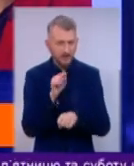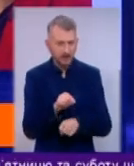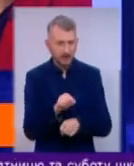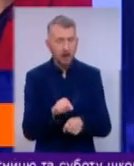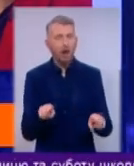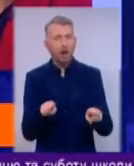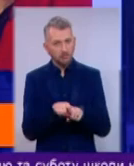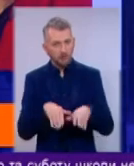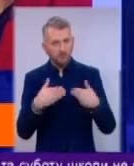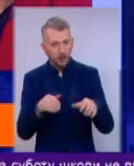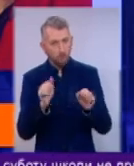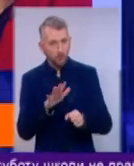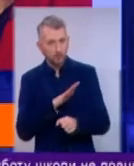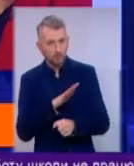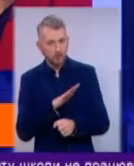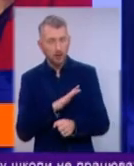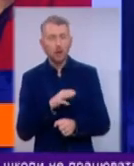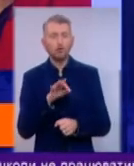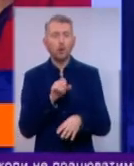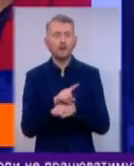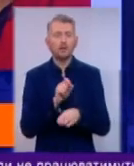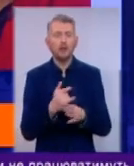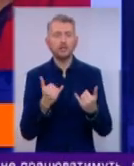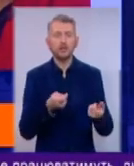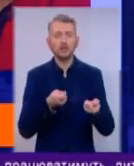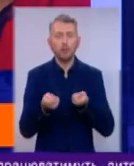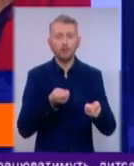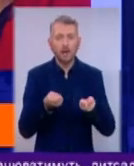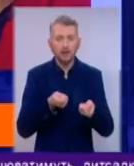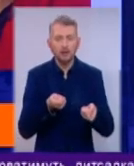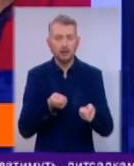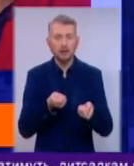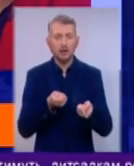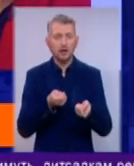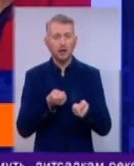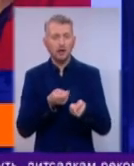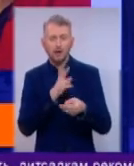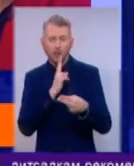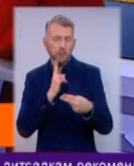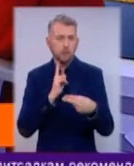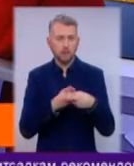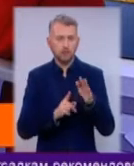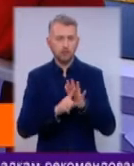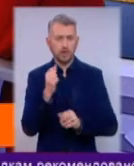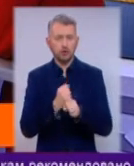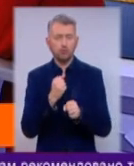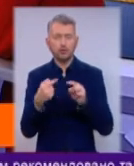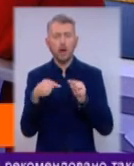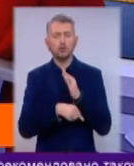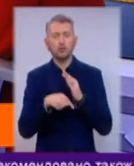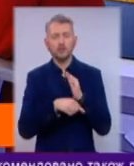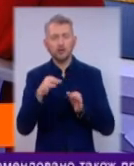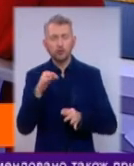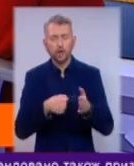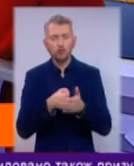а такий варіант, очевидно, теж можливий, то задача нинішньої влади, як мінімум, унеможливити почати роботи антикорупційного суду